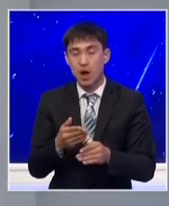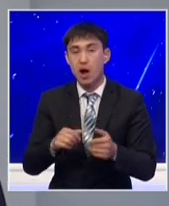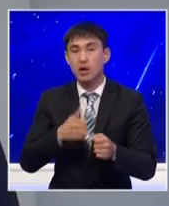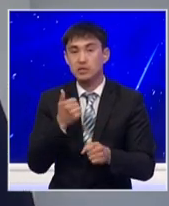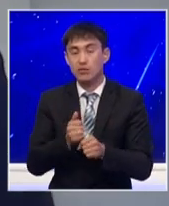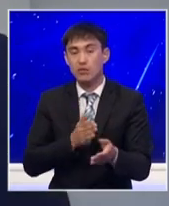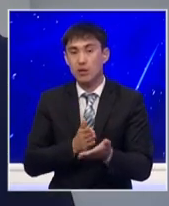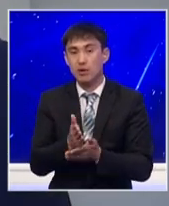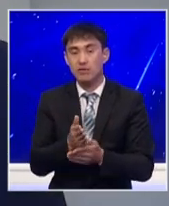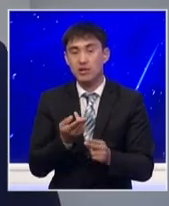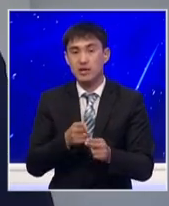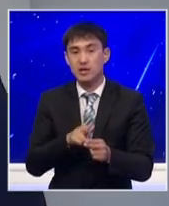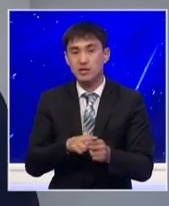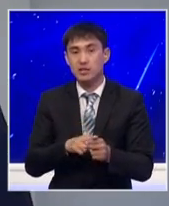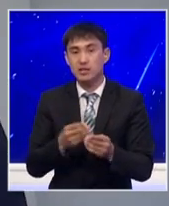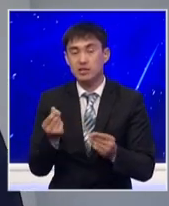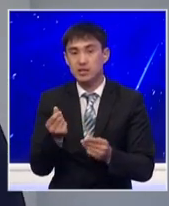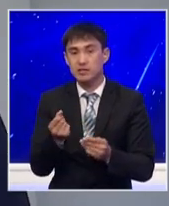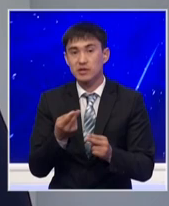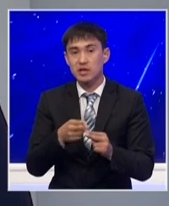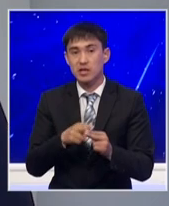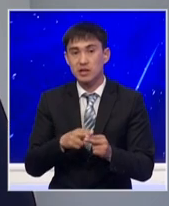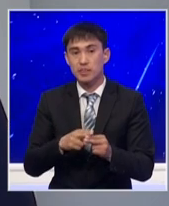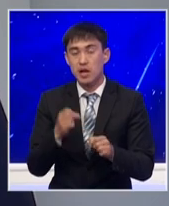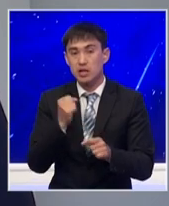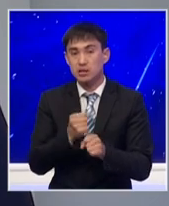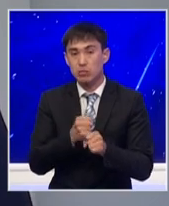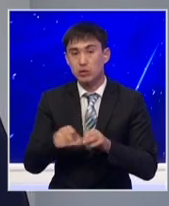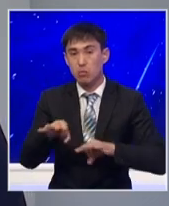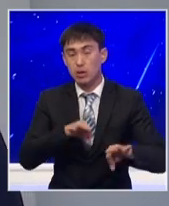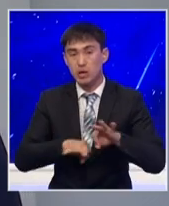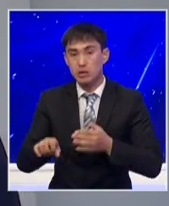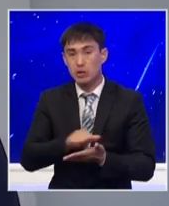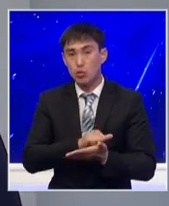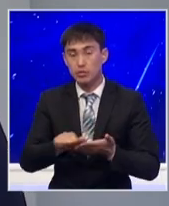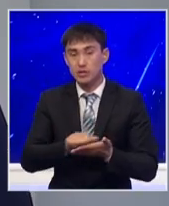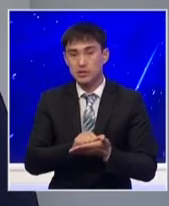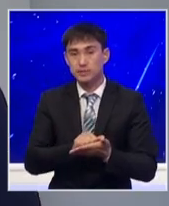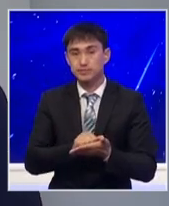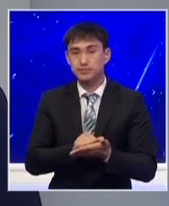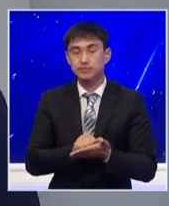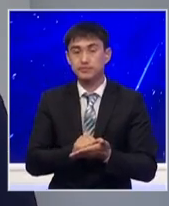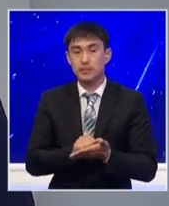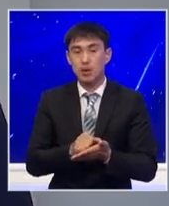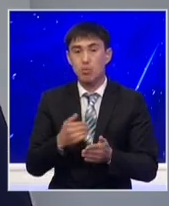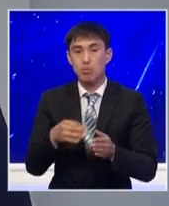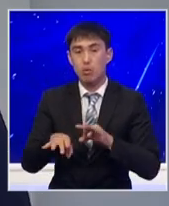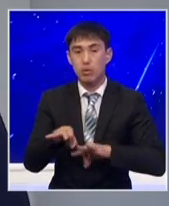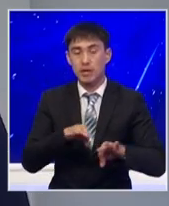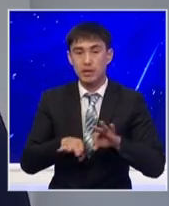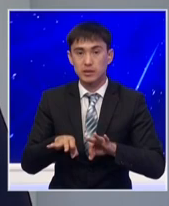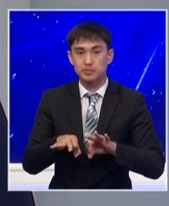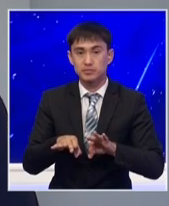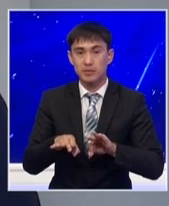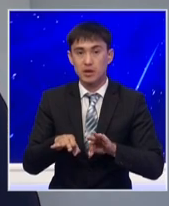Основное направление данных средств – это разработка проектно-сметной документации по проектам